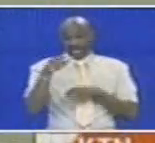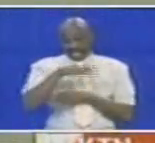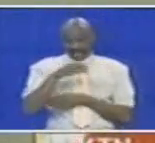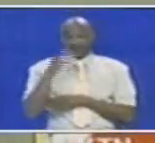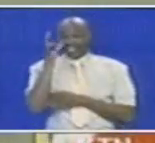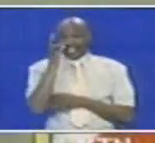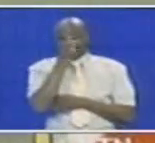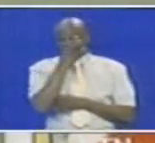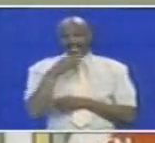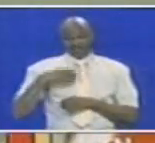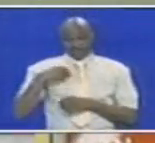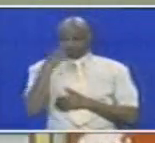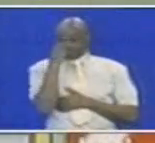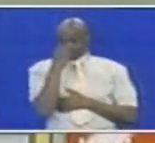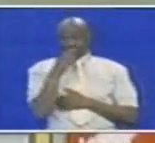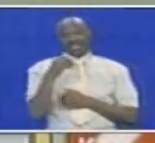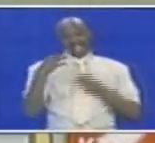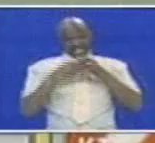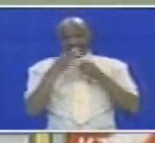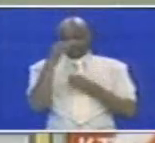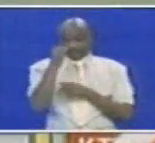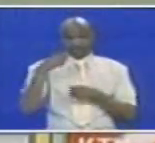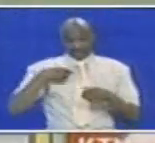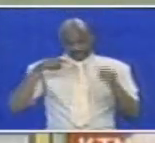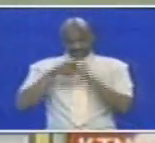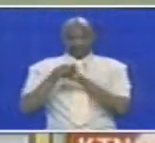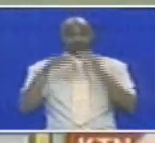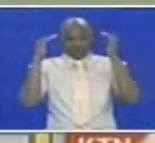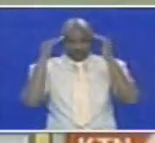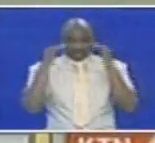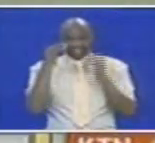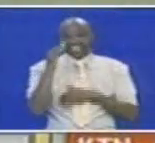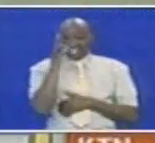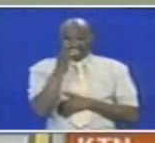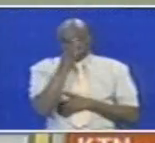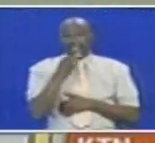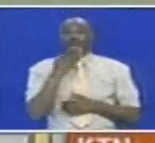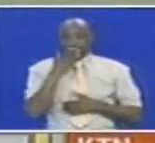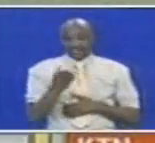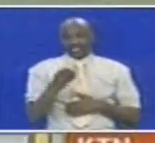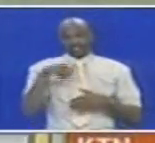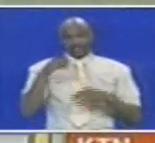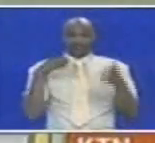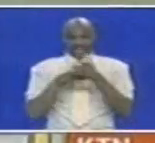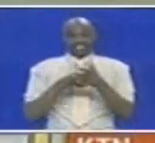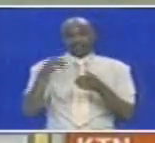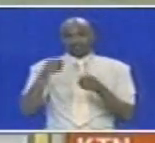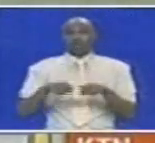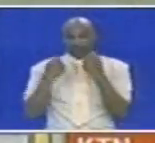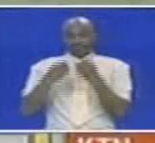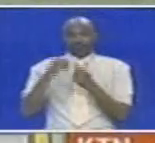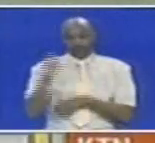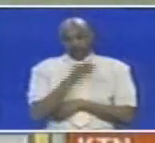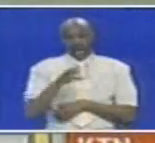Nyeri, washukiwa 85 wa ulevi walifikishwa katika mahakama ya Nyeri kujibu mashtaka ya kulewa ovyo. Wote hao